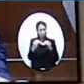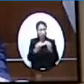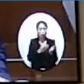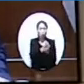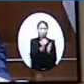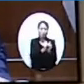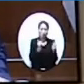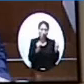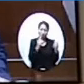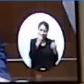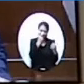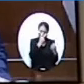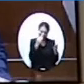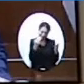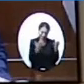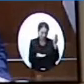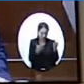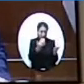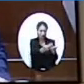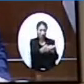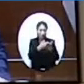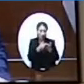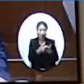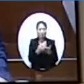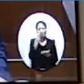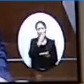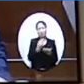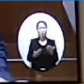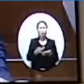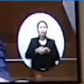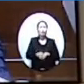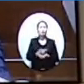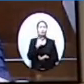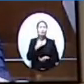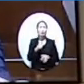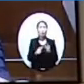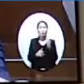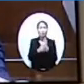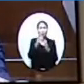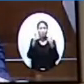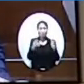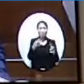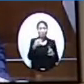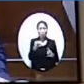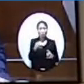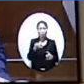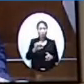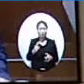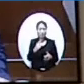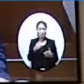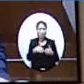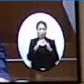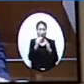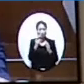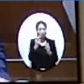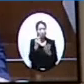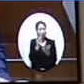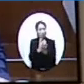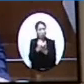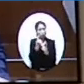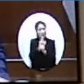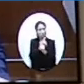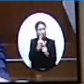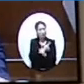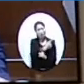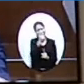전문위원회 검토 보고를 듣고 심도 있게 심사한 결과 안동시 이통반 설치 조례 일부 개정 조례안